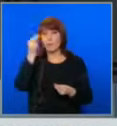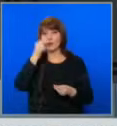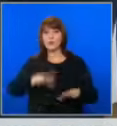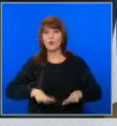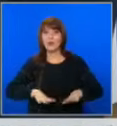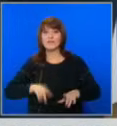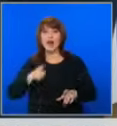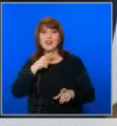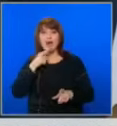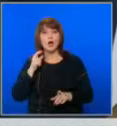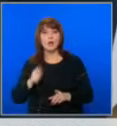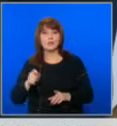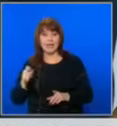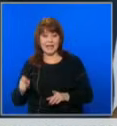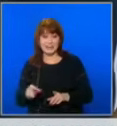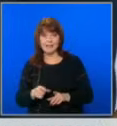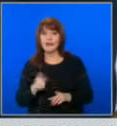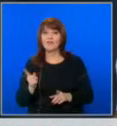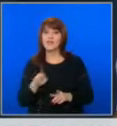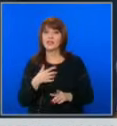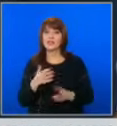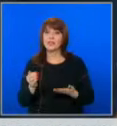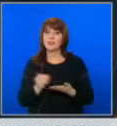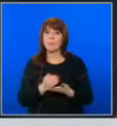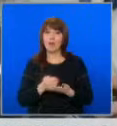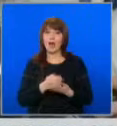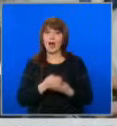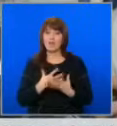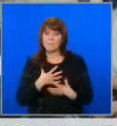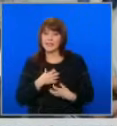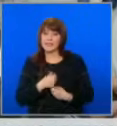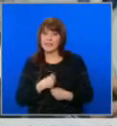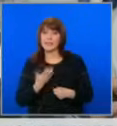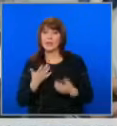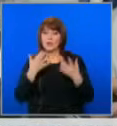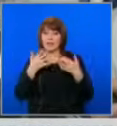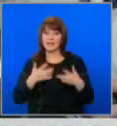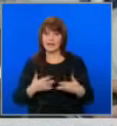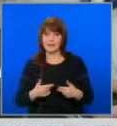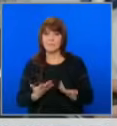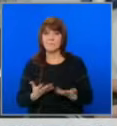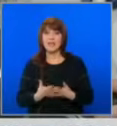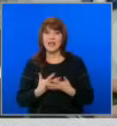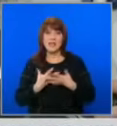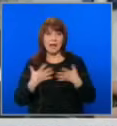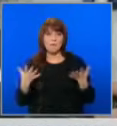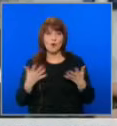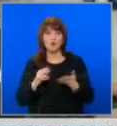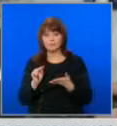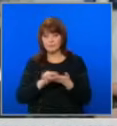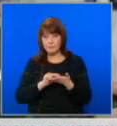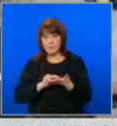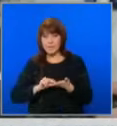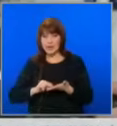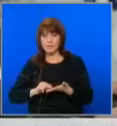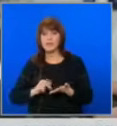произход атанас атанасов твърди че вече са събрани притеснителни данни най-интензивното движение на на тия преписки е